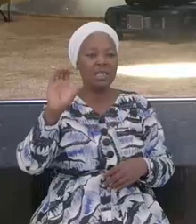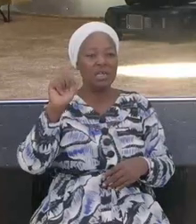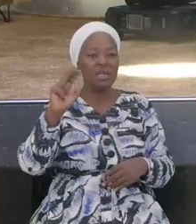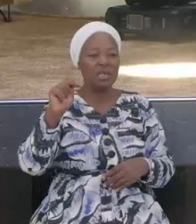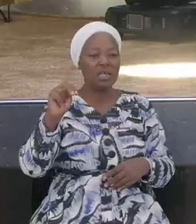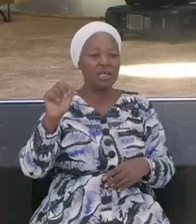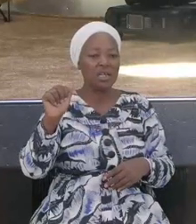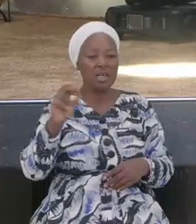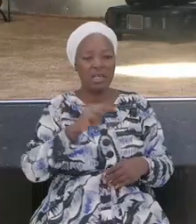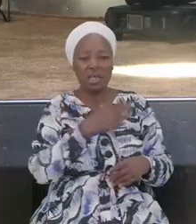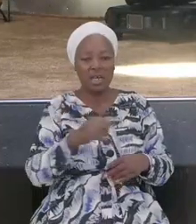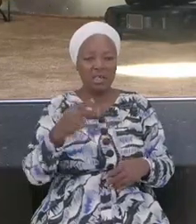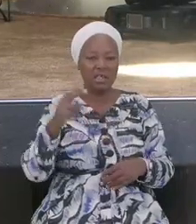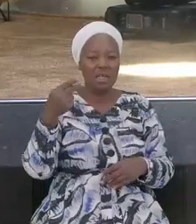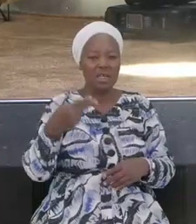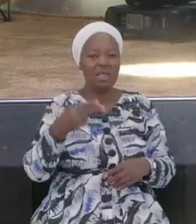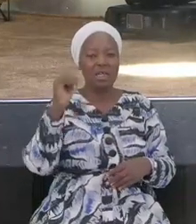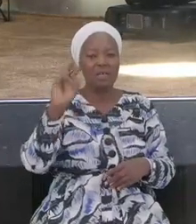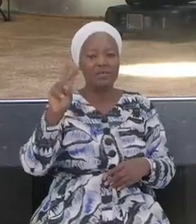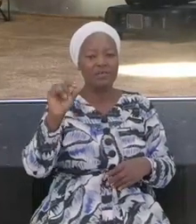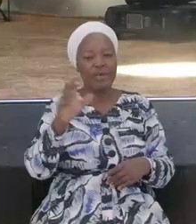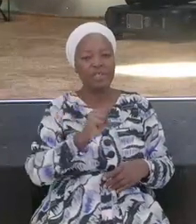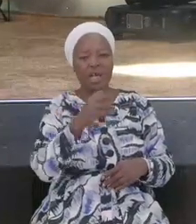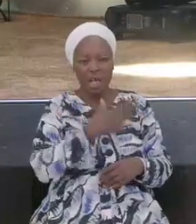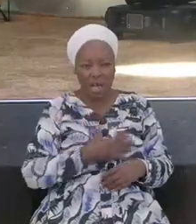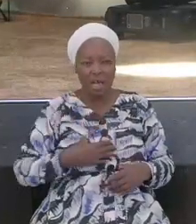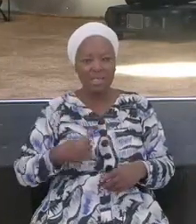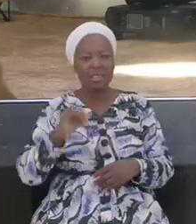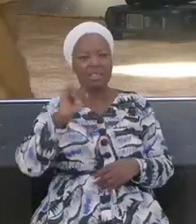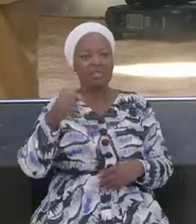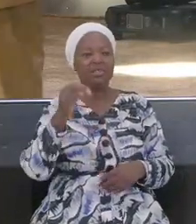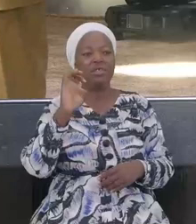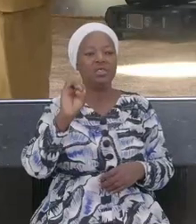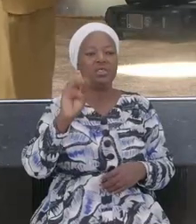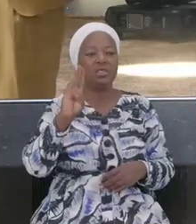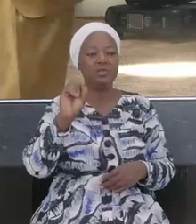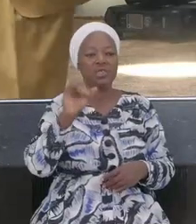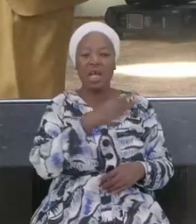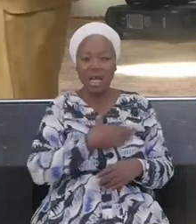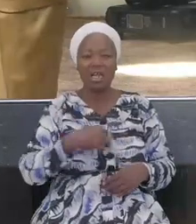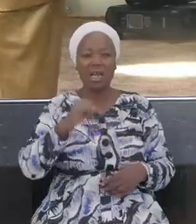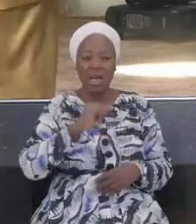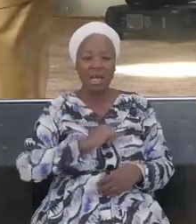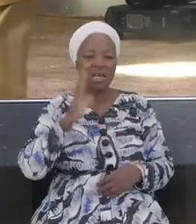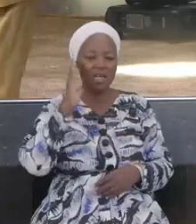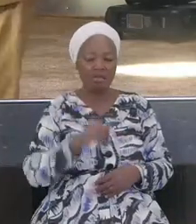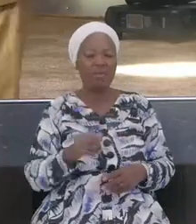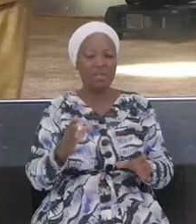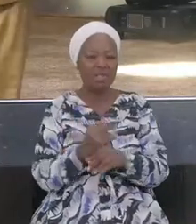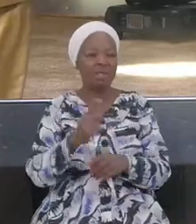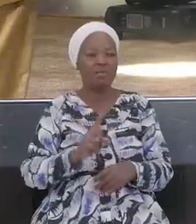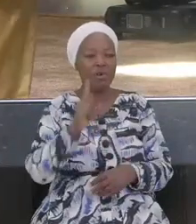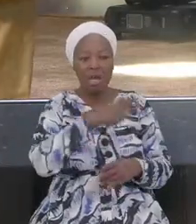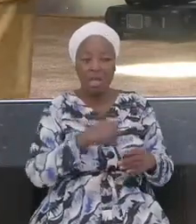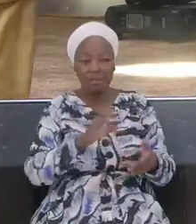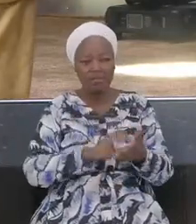exterminerai. Je les exterminerai. Verset 24. Dans le verset 24, il dit, tu ne te prosterneras